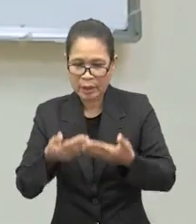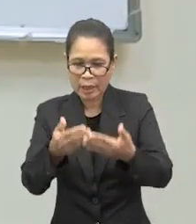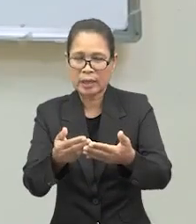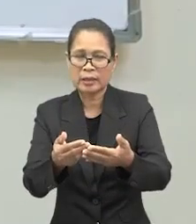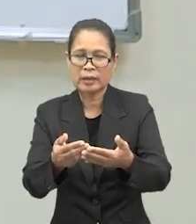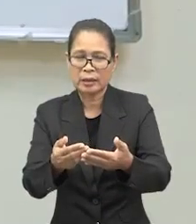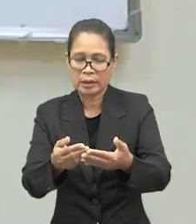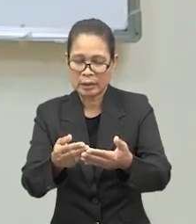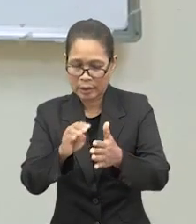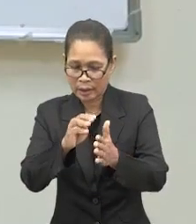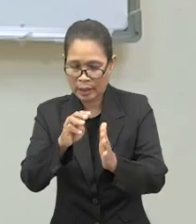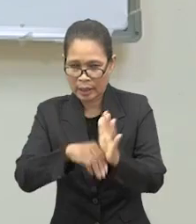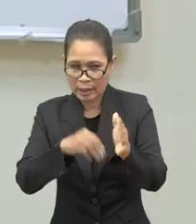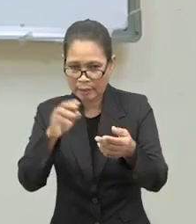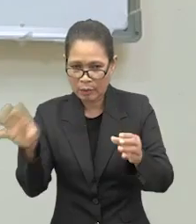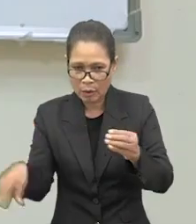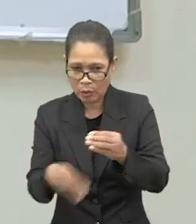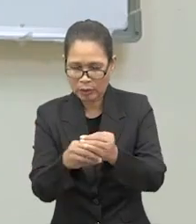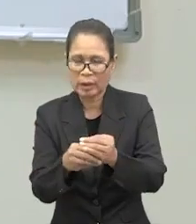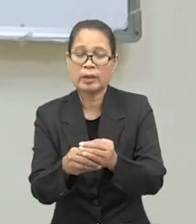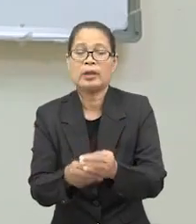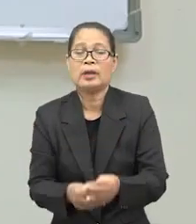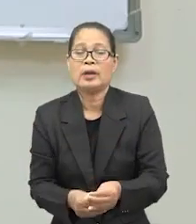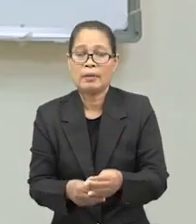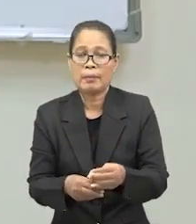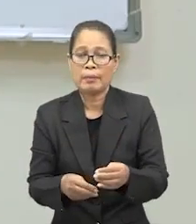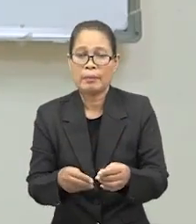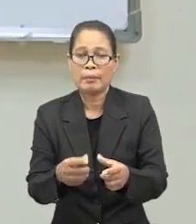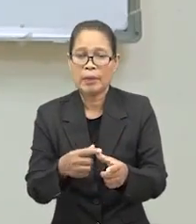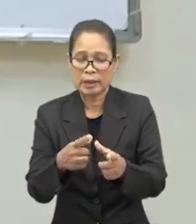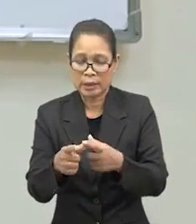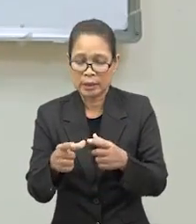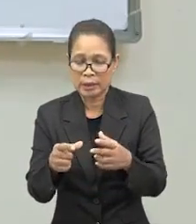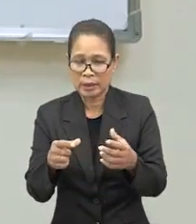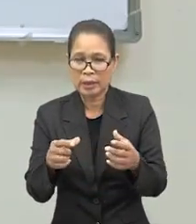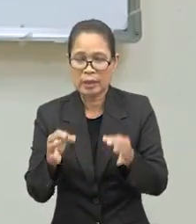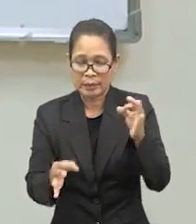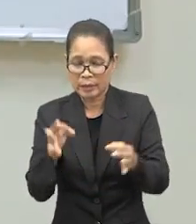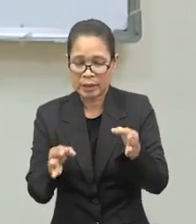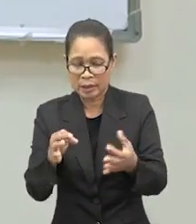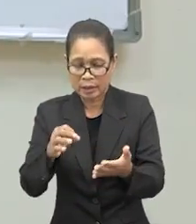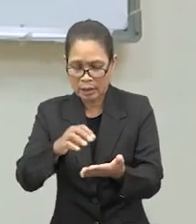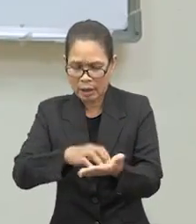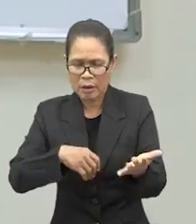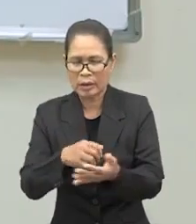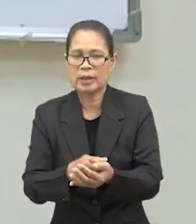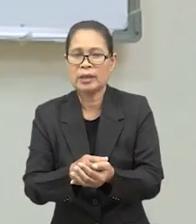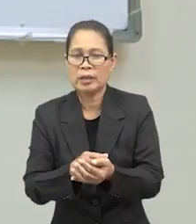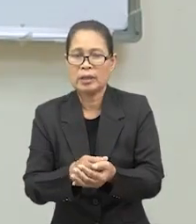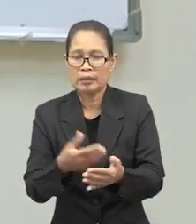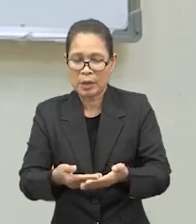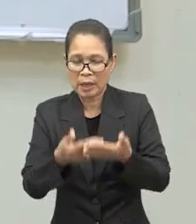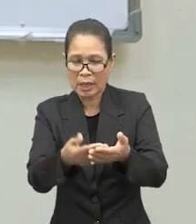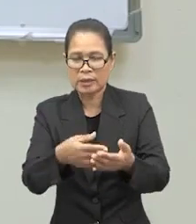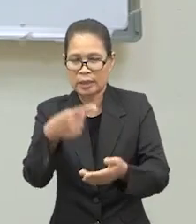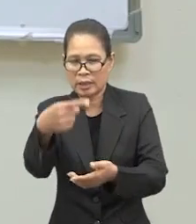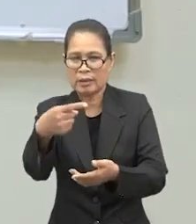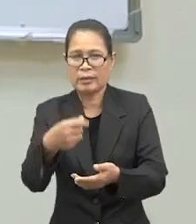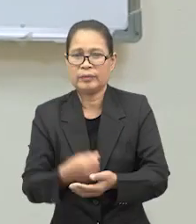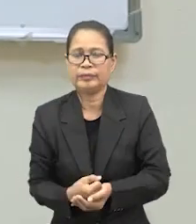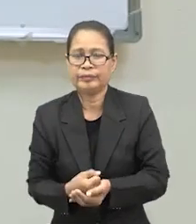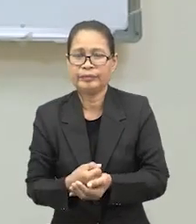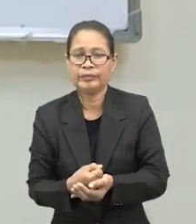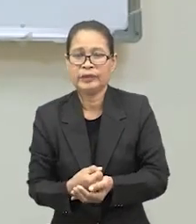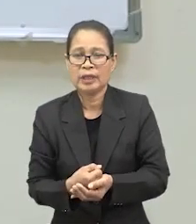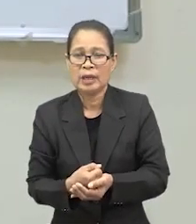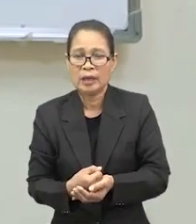bảo mà vị thị bốc con bằng cả bột màu ba bằng mà vị thị đỏ được mê hiền dương cư dương màu bằng cả